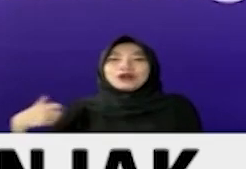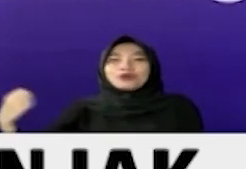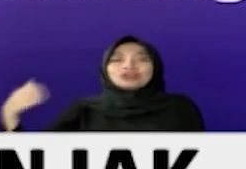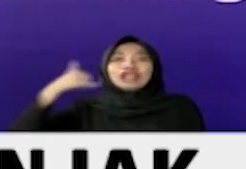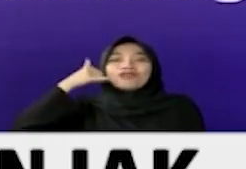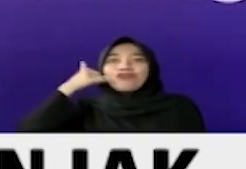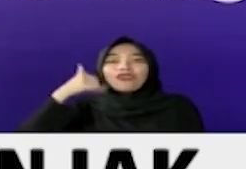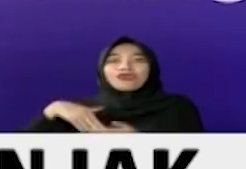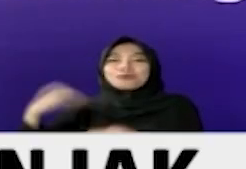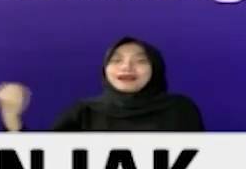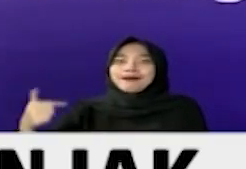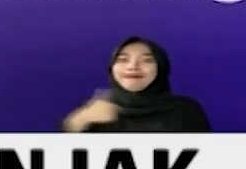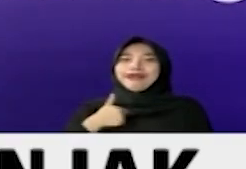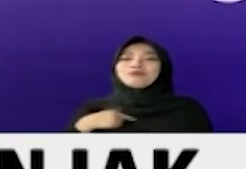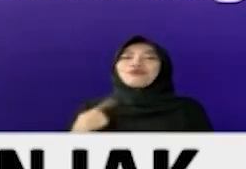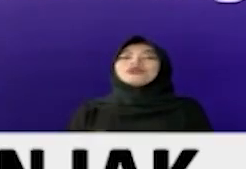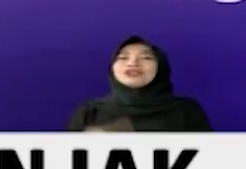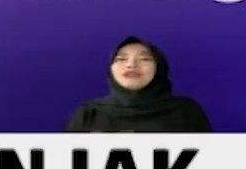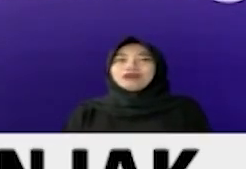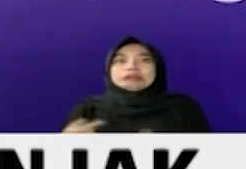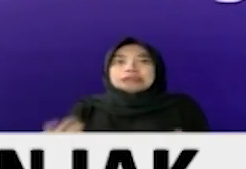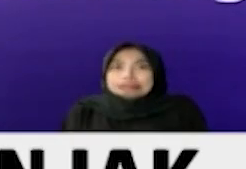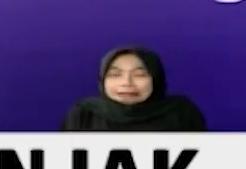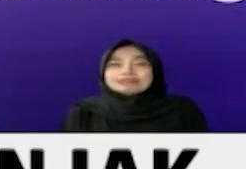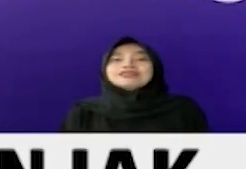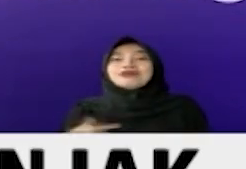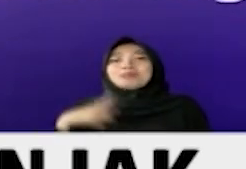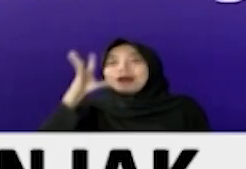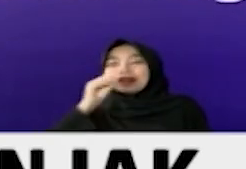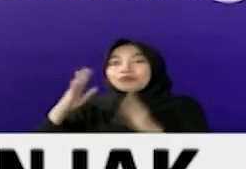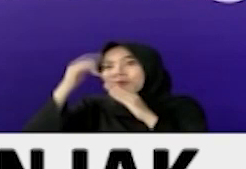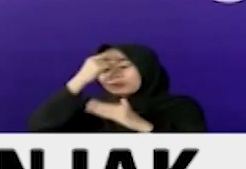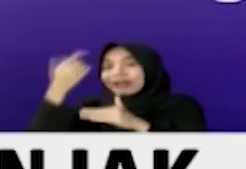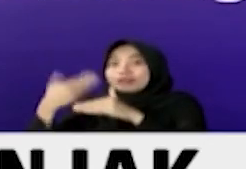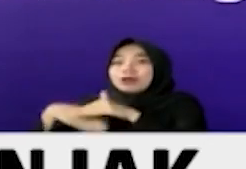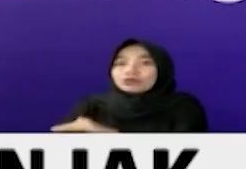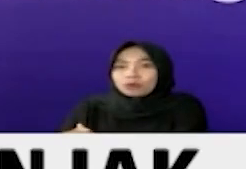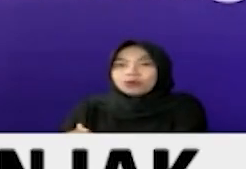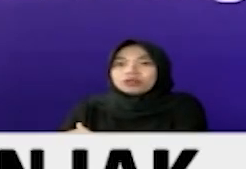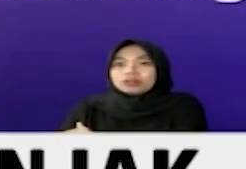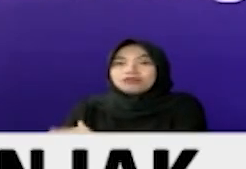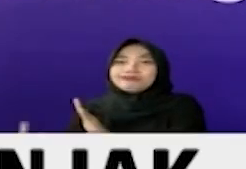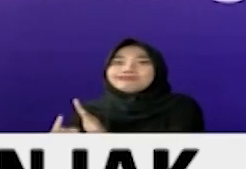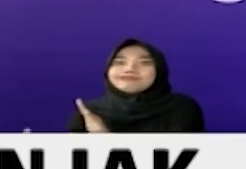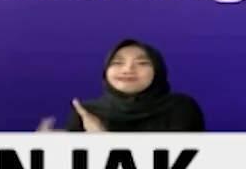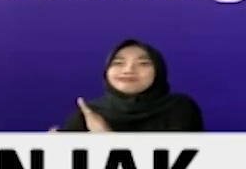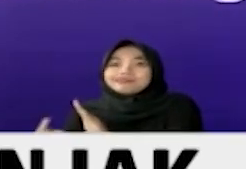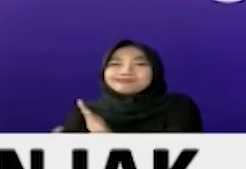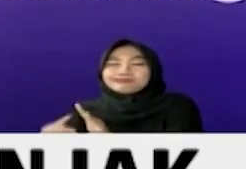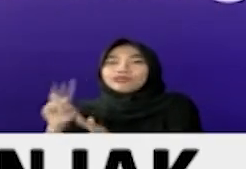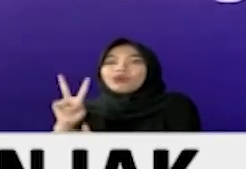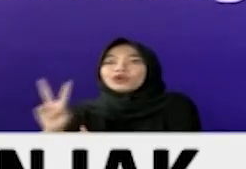positif. Ya ampun. Nah, jadi malam itu langsung saya dibawa ke rumah sakit. Mulailah masa-masa berat selama 22 hari